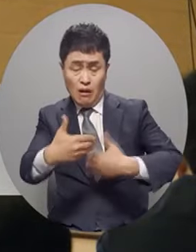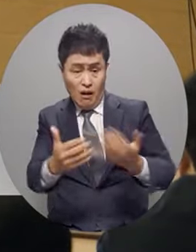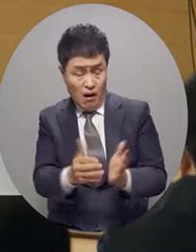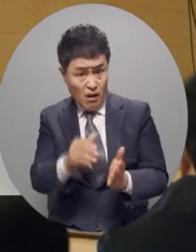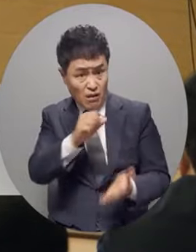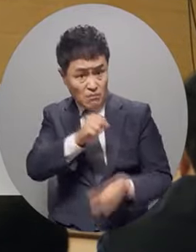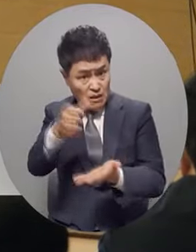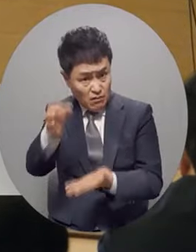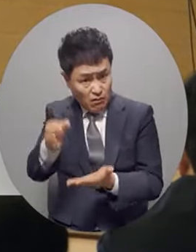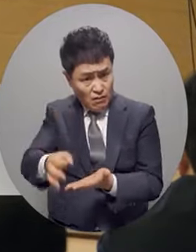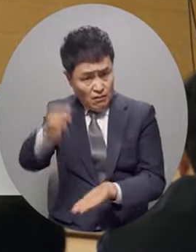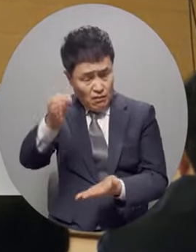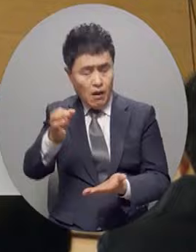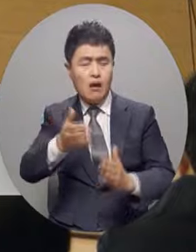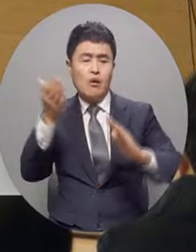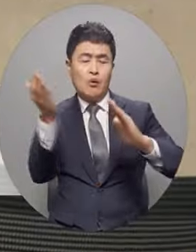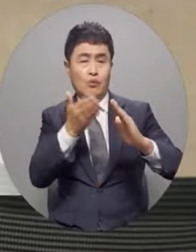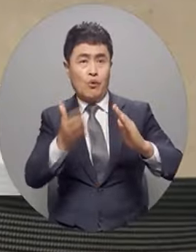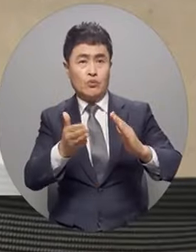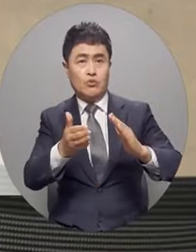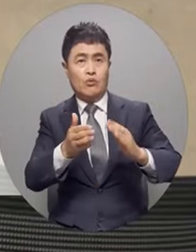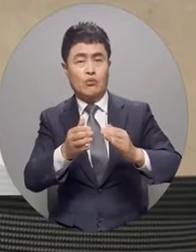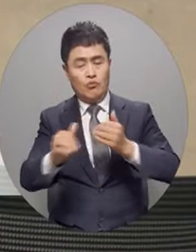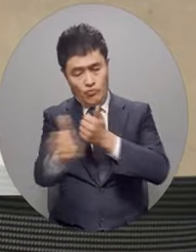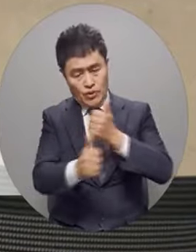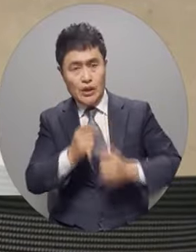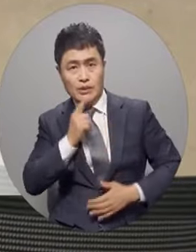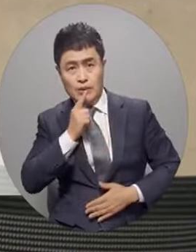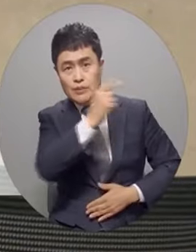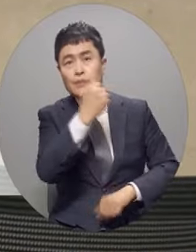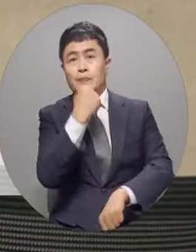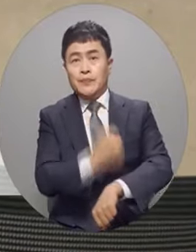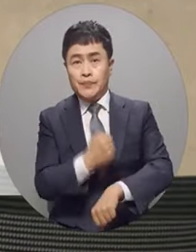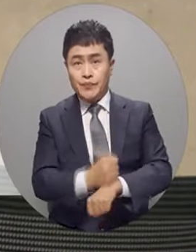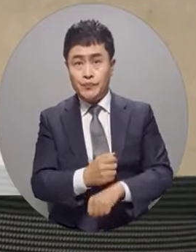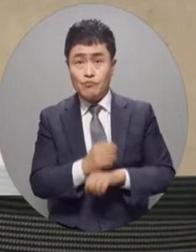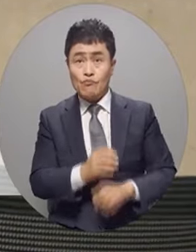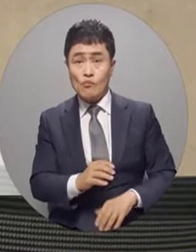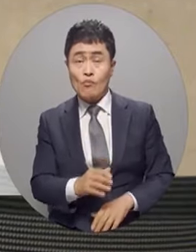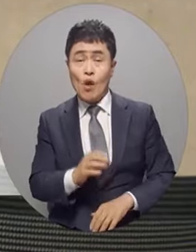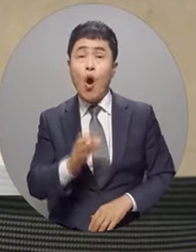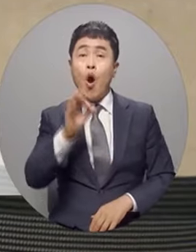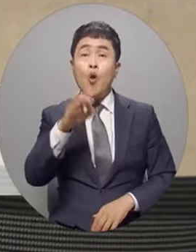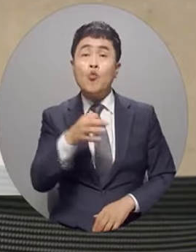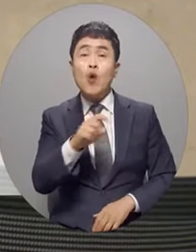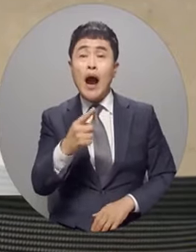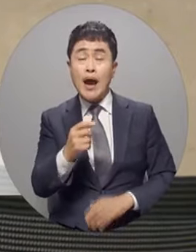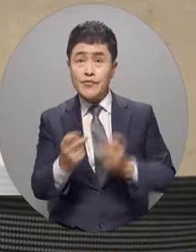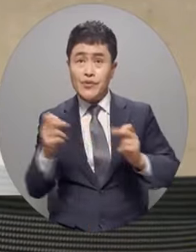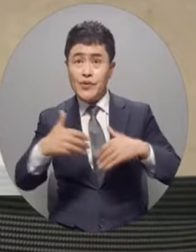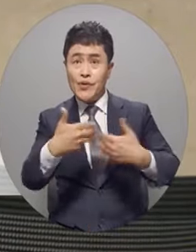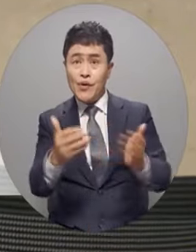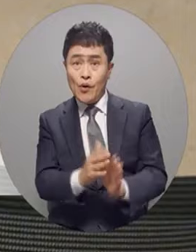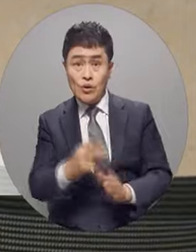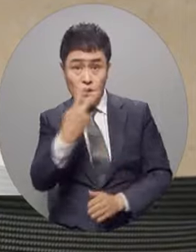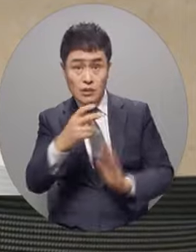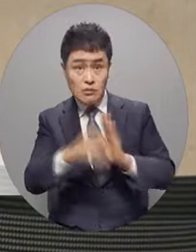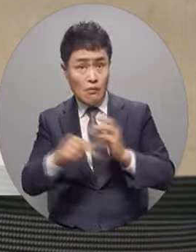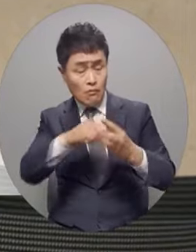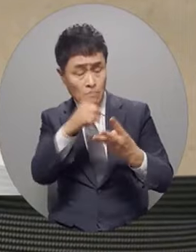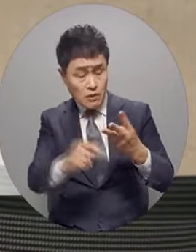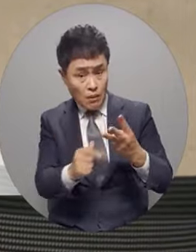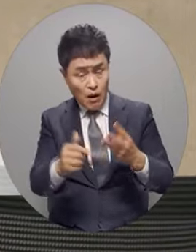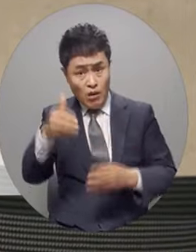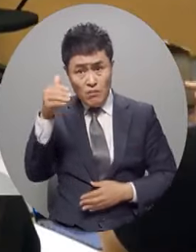인상했다며 공정거래위원회에 신고하겠다고 밝혔습니다. 우아한 형제는 지난 2022년 3월 점주가 부담하는